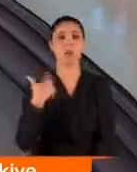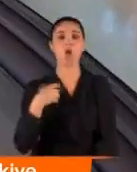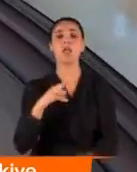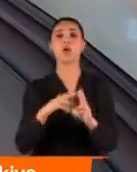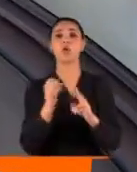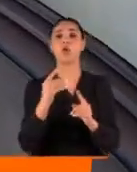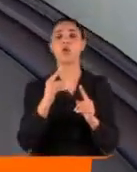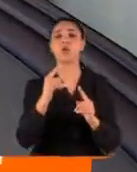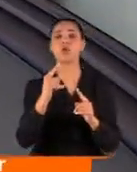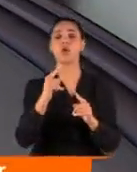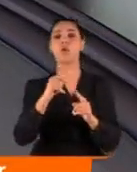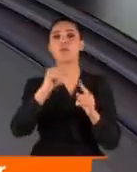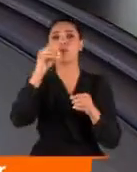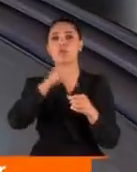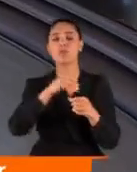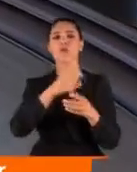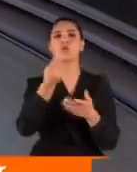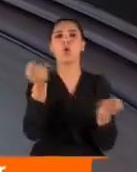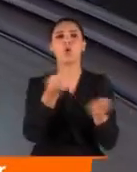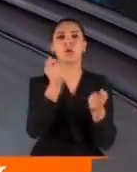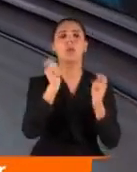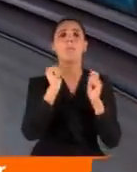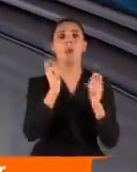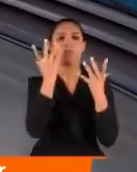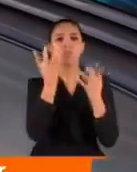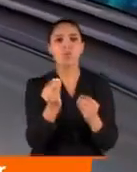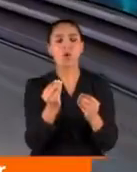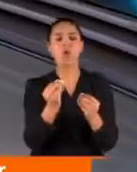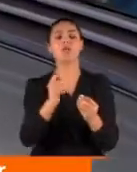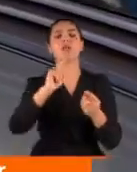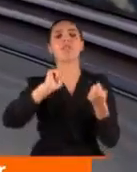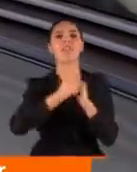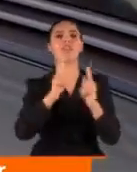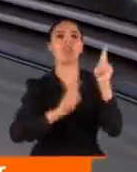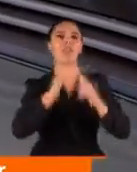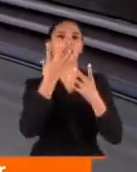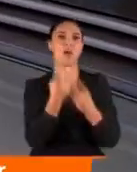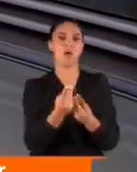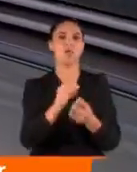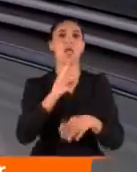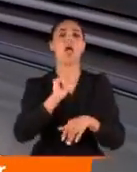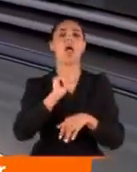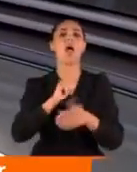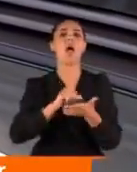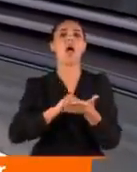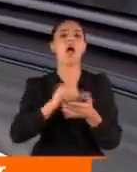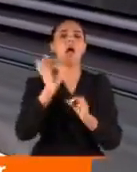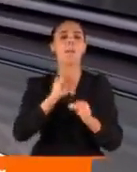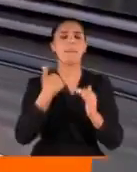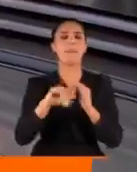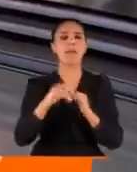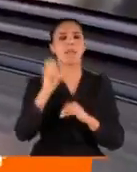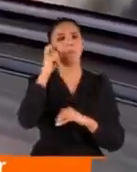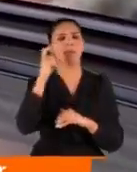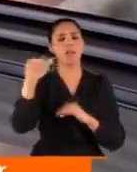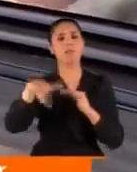Özellikle pandemide birçok iş kolu mecburen de olsa dijitalleşti. Mesai dışında bile her an bilgi ve mesaj yağmuruna maruz